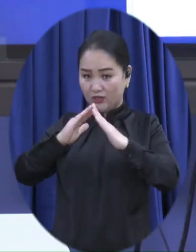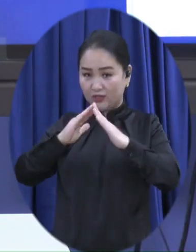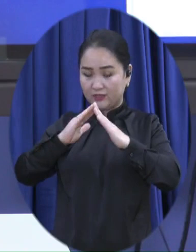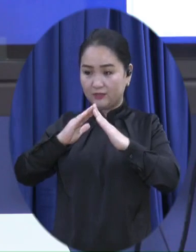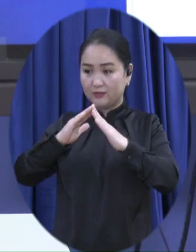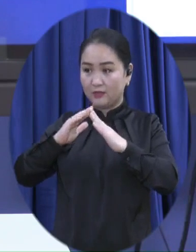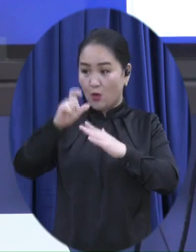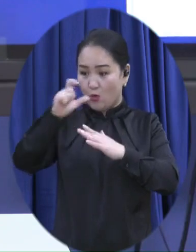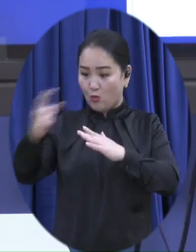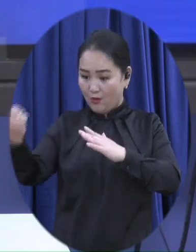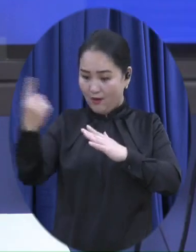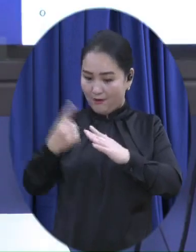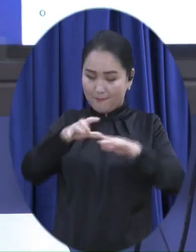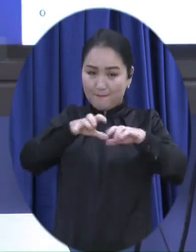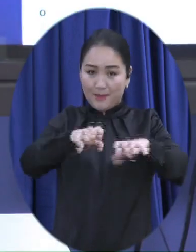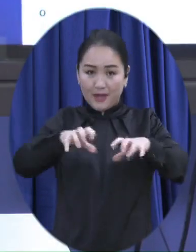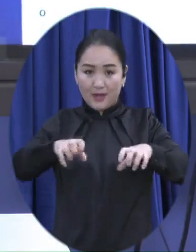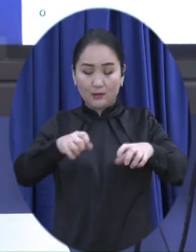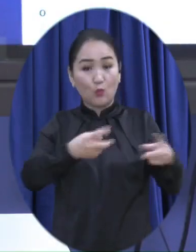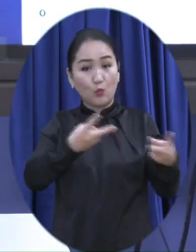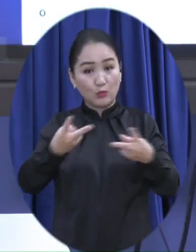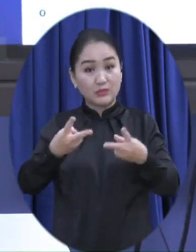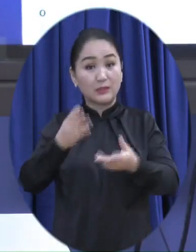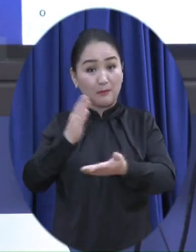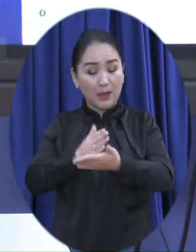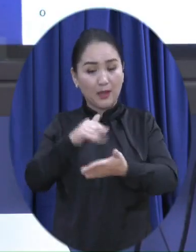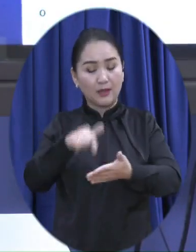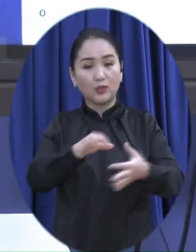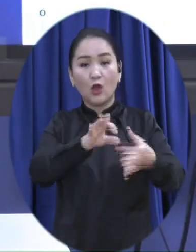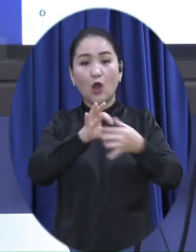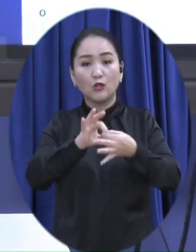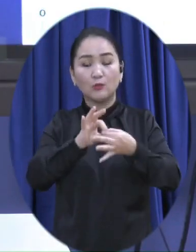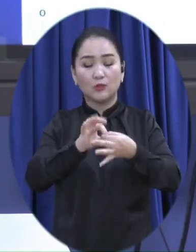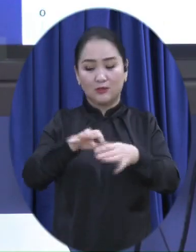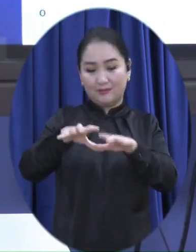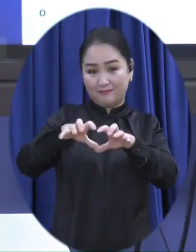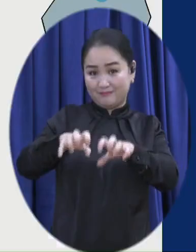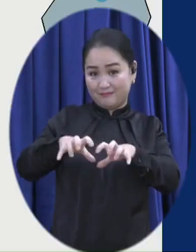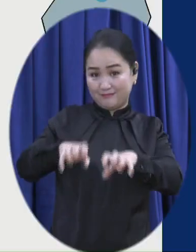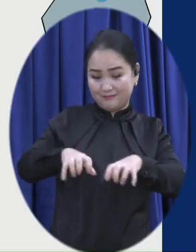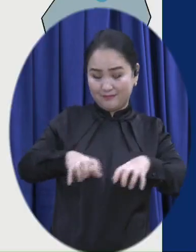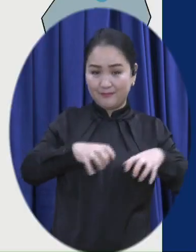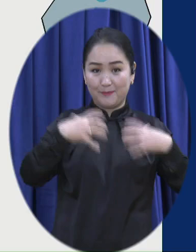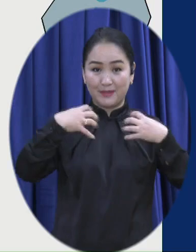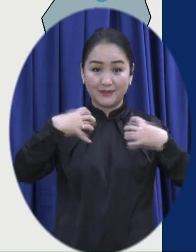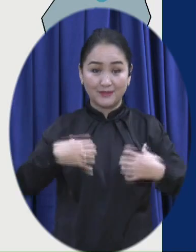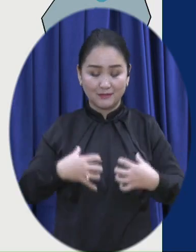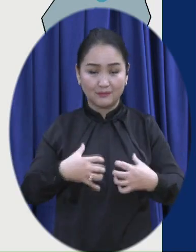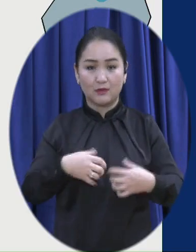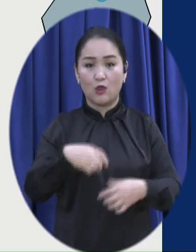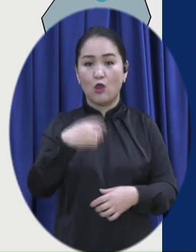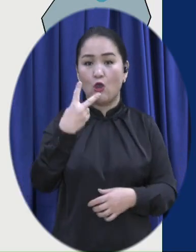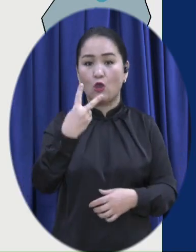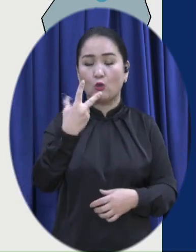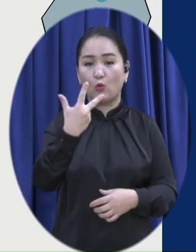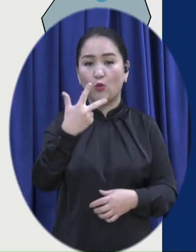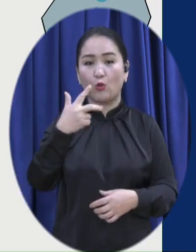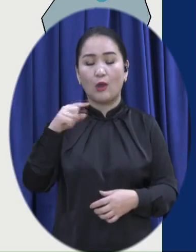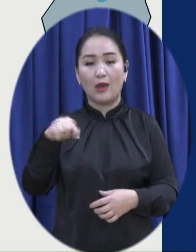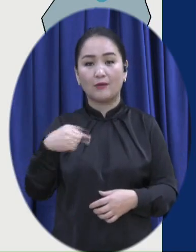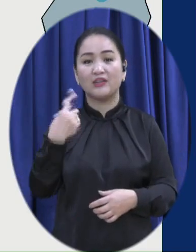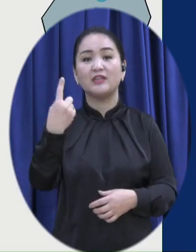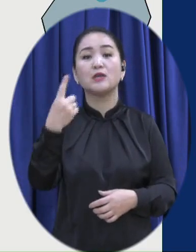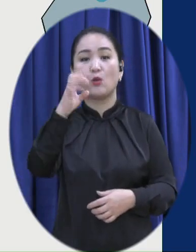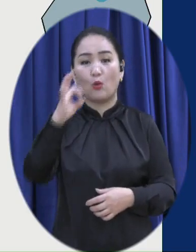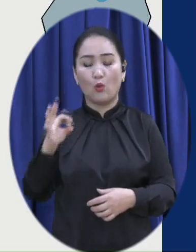засал хийлэгдэг юм явдал манайд бас байна. За барай заслын улмаас бол гэр бүлийн орчинд 23.1% нь бол барай